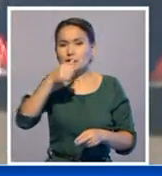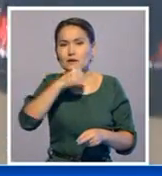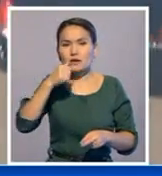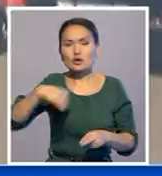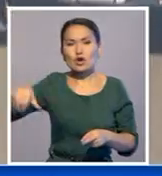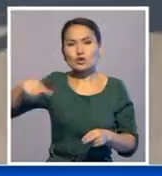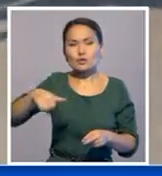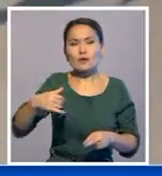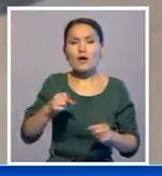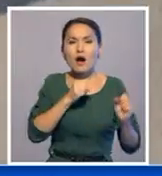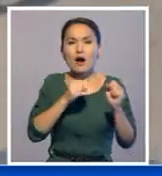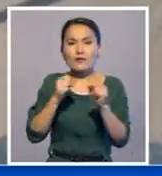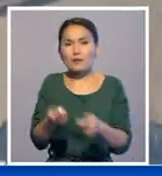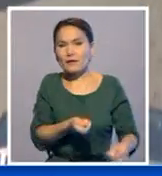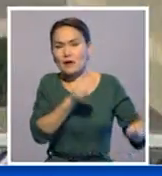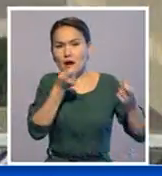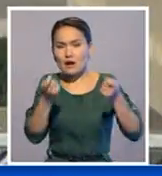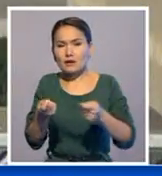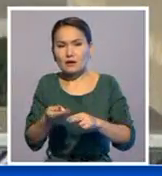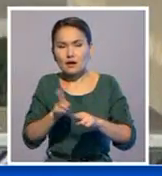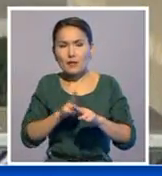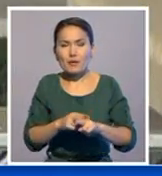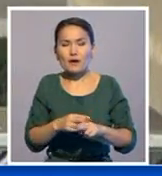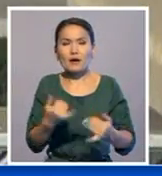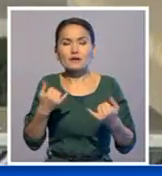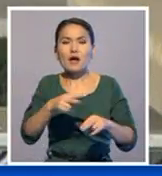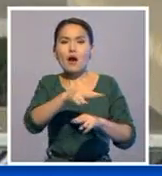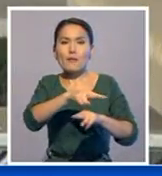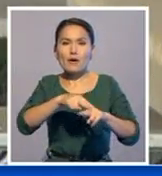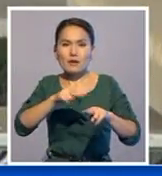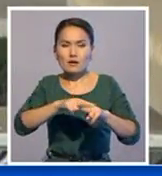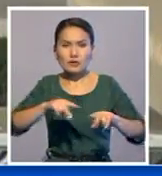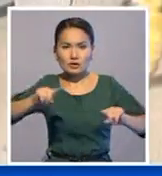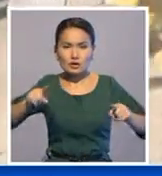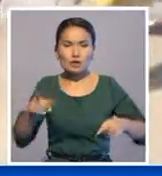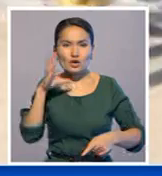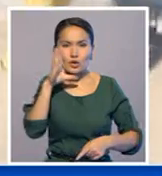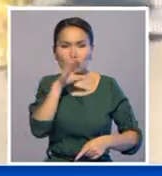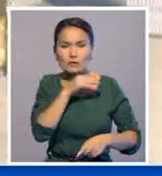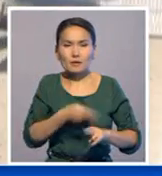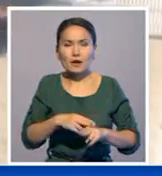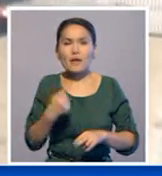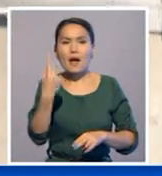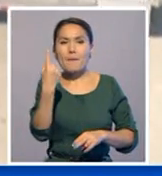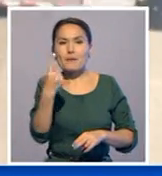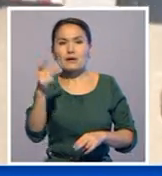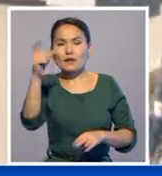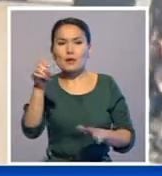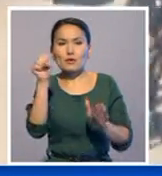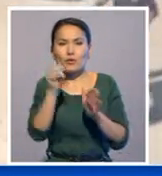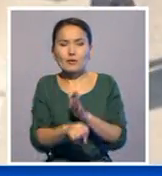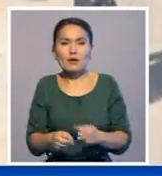алған. Тергеу барысында оның өз-өзіне қол жұмсағысы келетіні туралы әкесіне жазған хаты табылды. Әзірге Сиансияны бұл қылмысқа